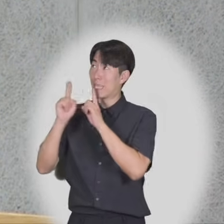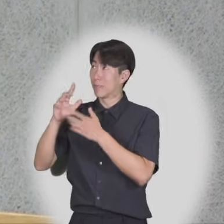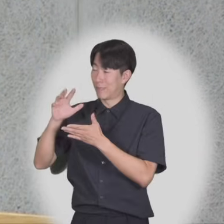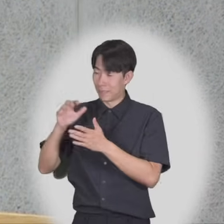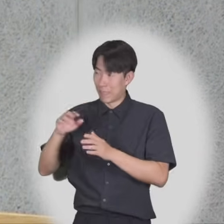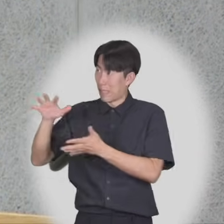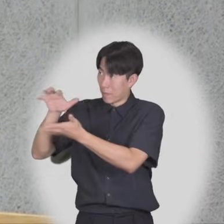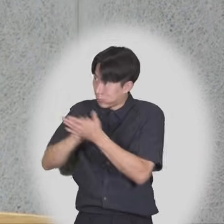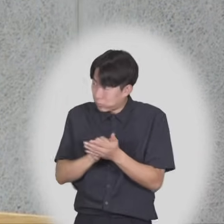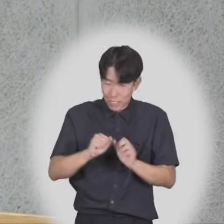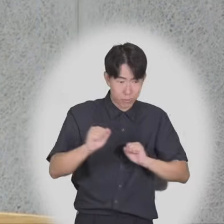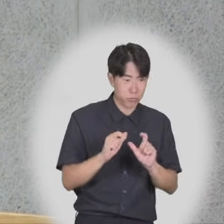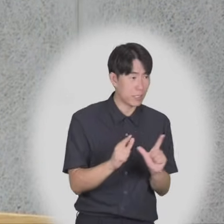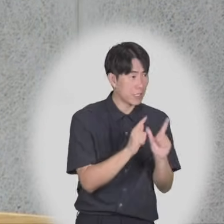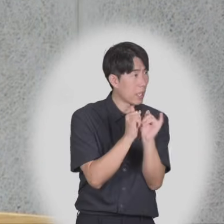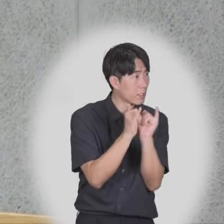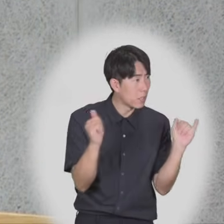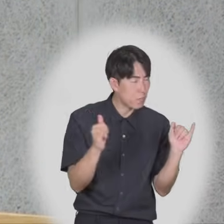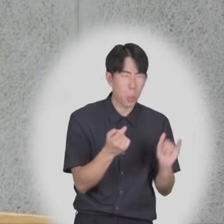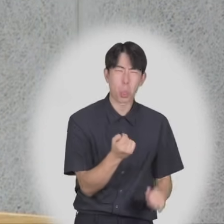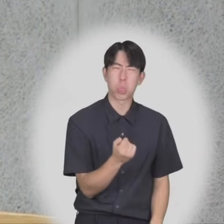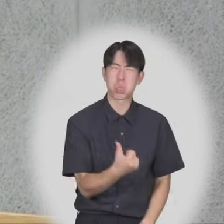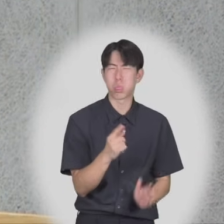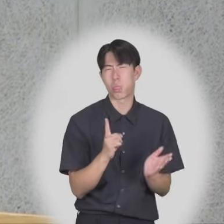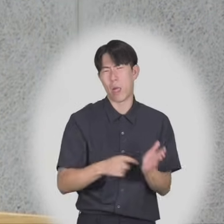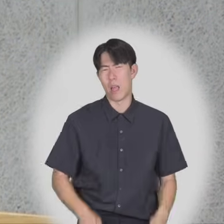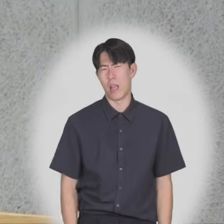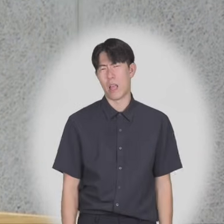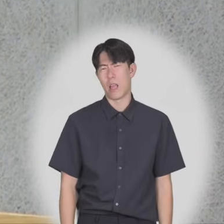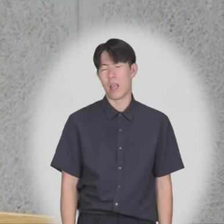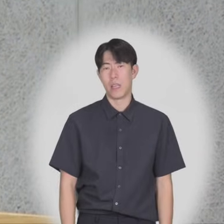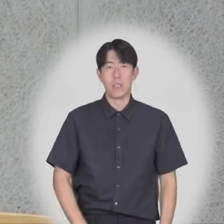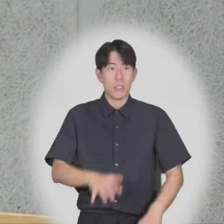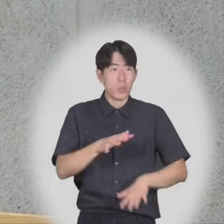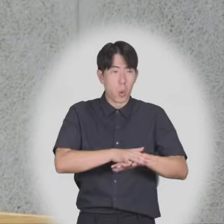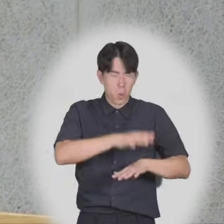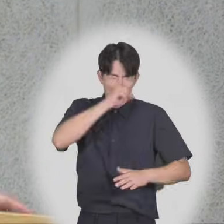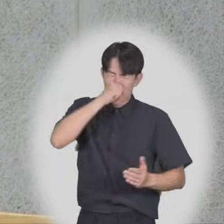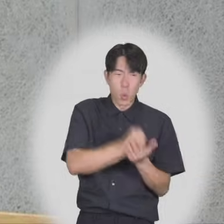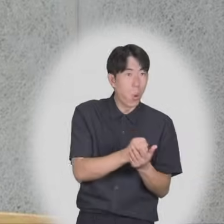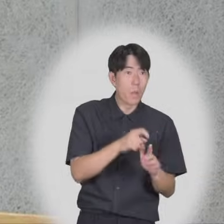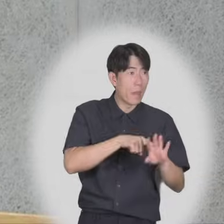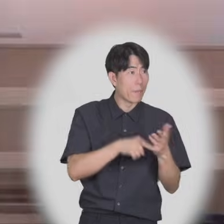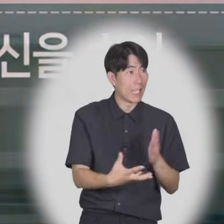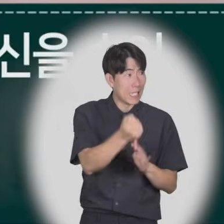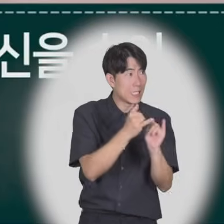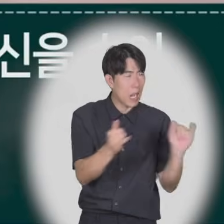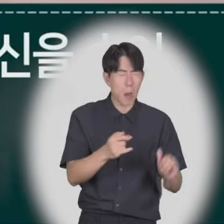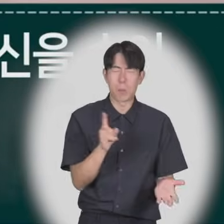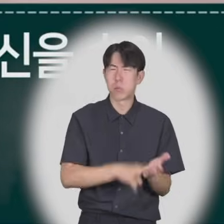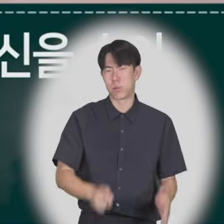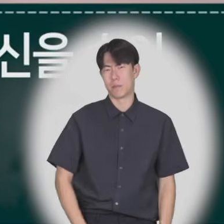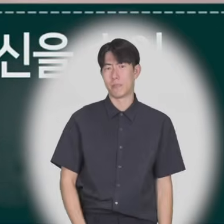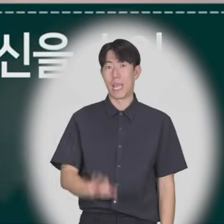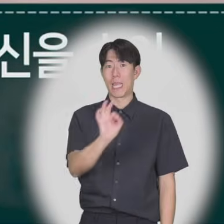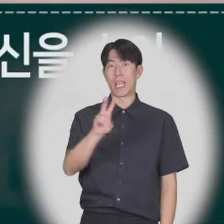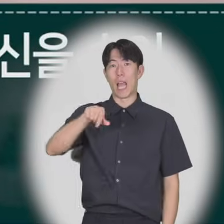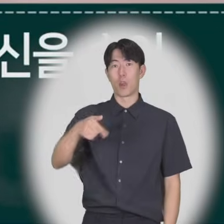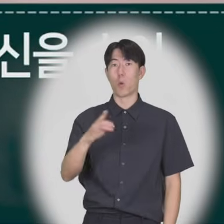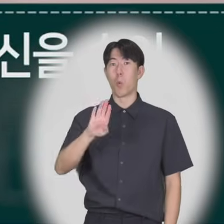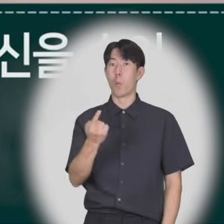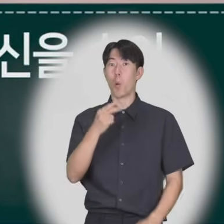다시 말하면 옥토밭 같은 마음은 그리 많지 않다는 겁니다. 그래서 야고보에서 이렇게 말씀하셨습니다. 야고보서